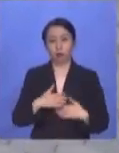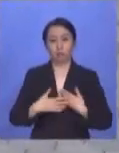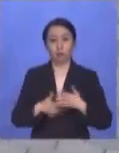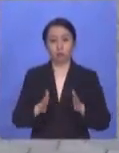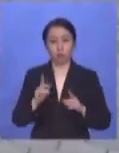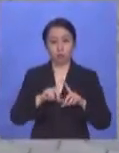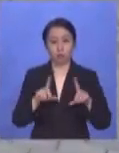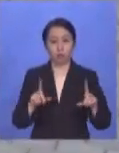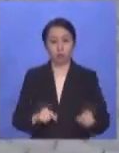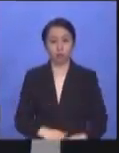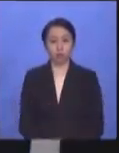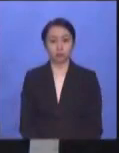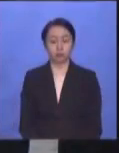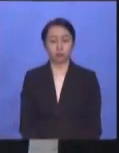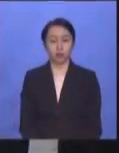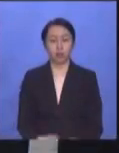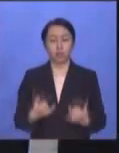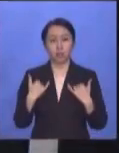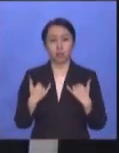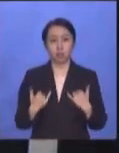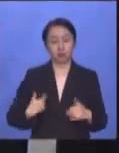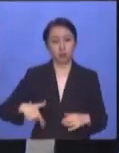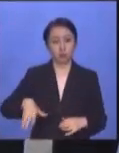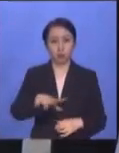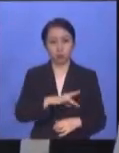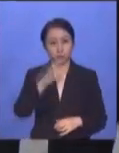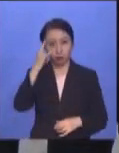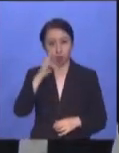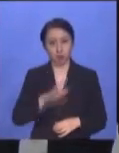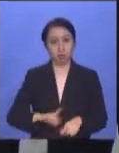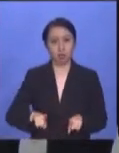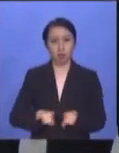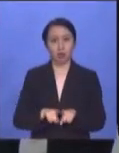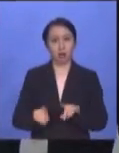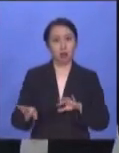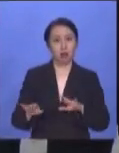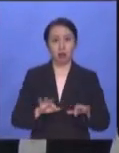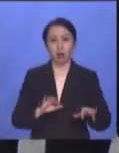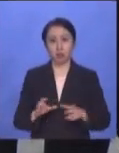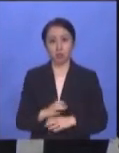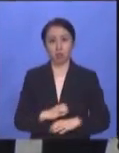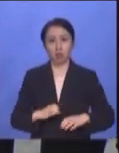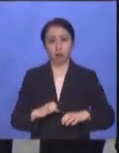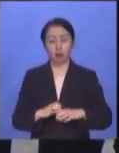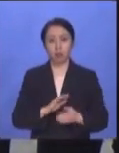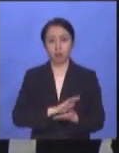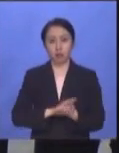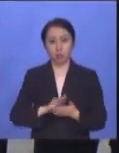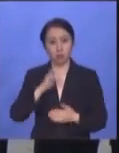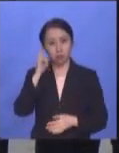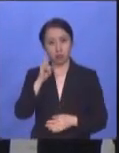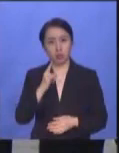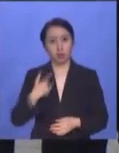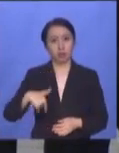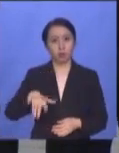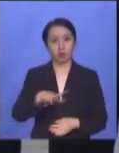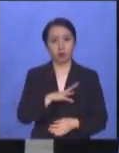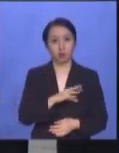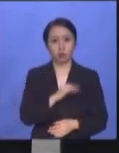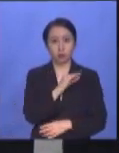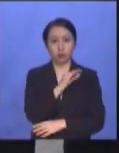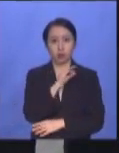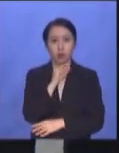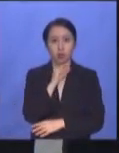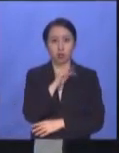выпускники школ. Сегодня повсеместно по Казахстану идет такая акция, кампания «Таза Казахстан». Везде идет